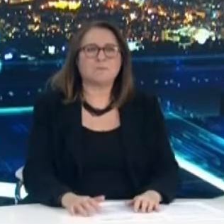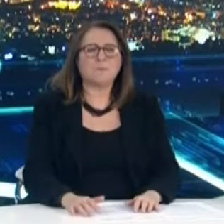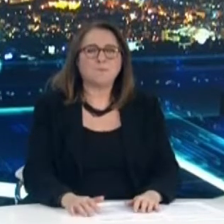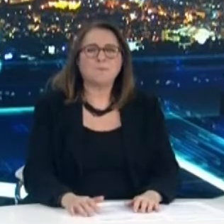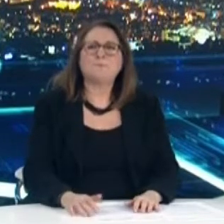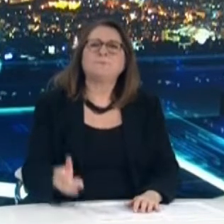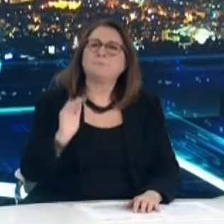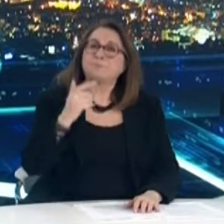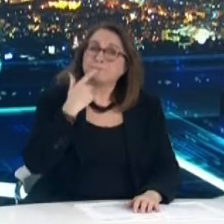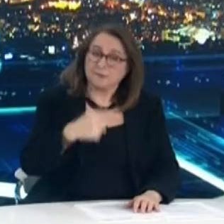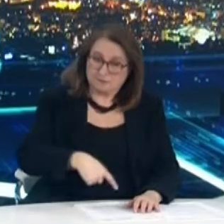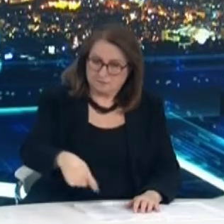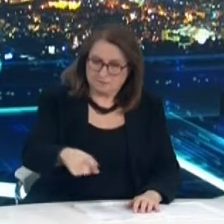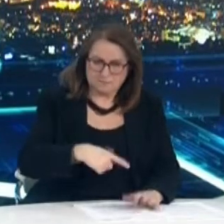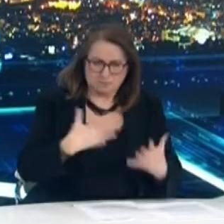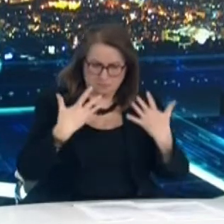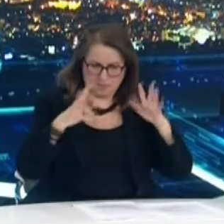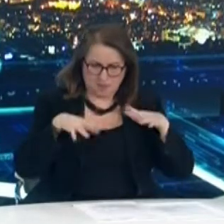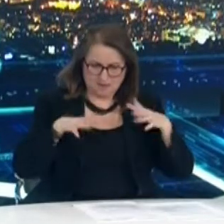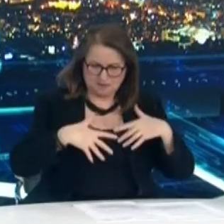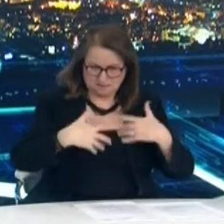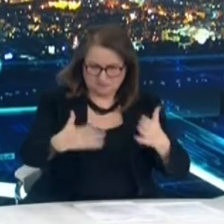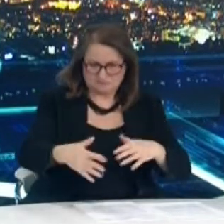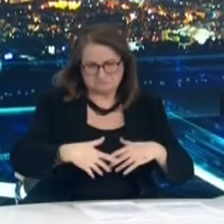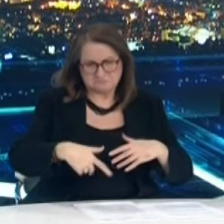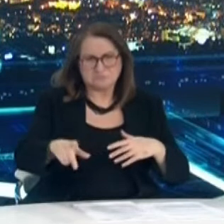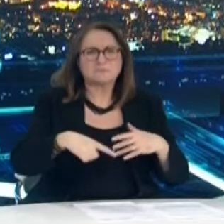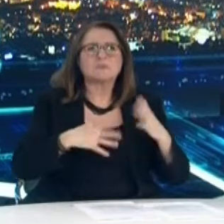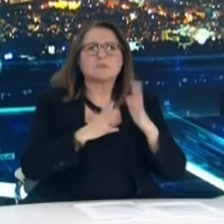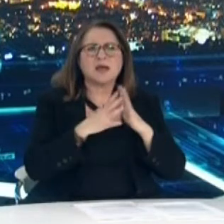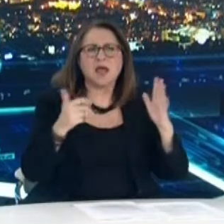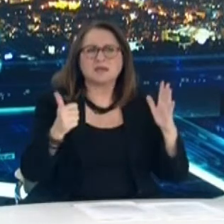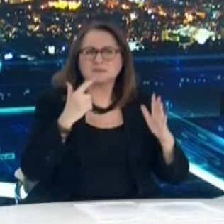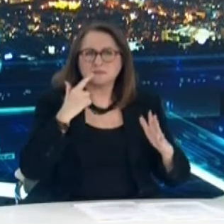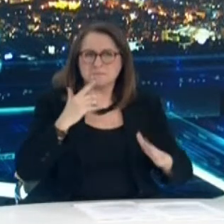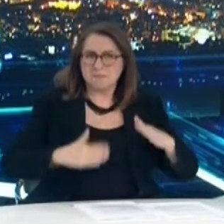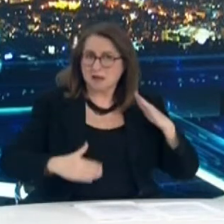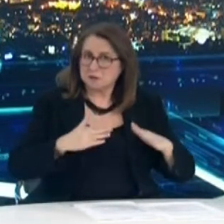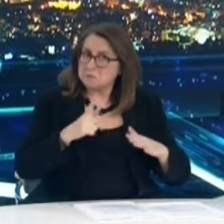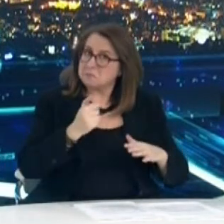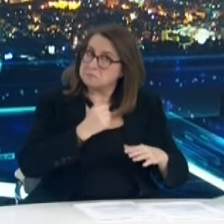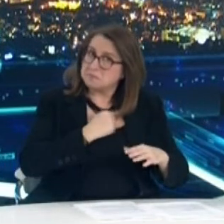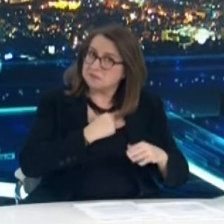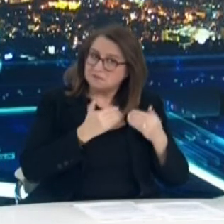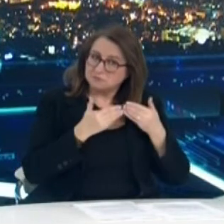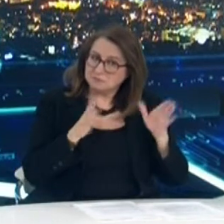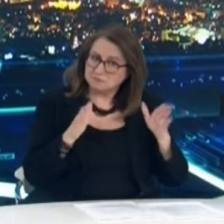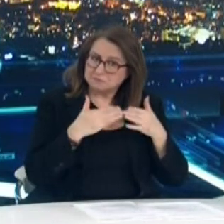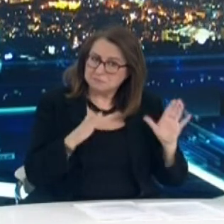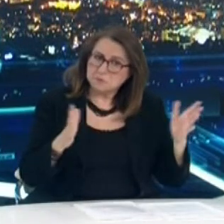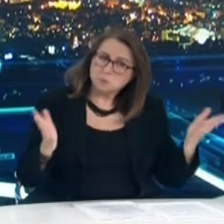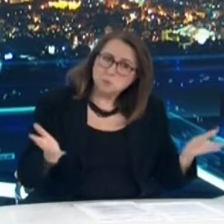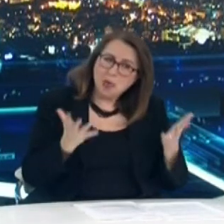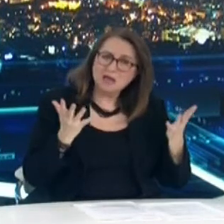16 Μαρτίου, σε 10 μέρες δηλαδή, θα μπορούσαν να έχουν βελτιωθεί οι επιδημιολογικοί δείκτες έτσι ώστε να ανοίξουν κάποιες δραστηριότητες?